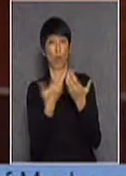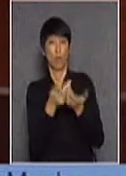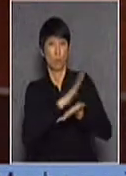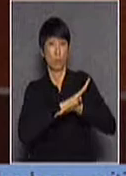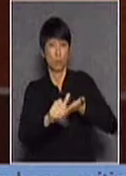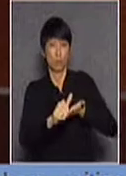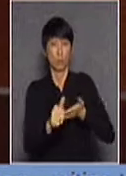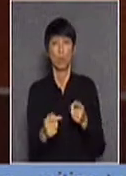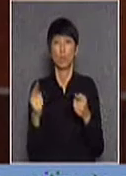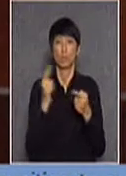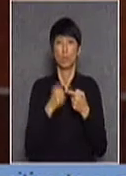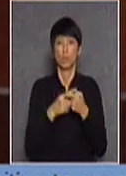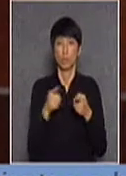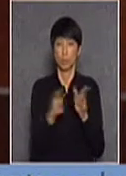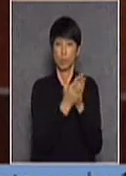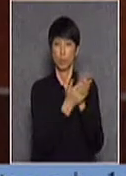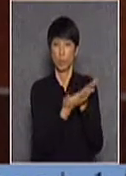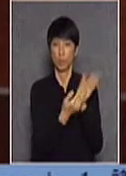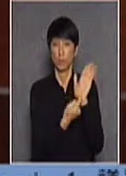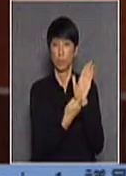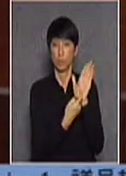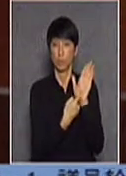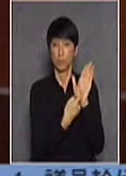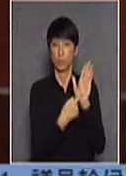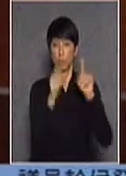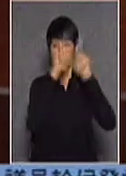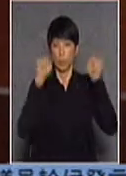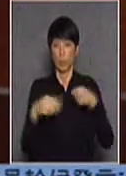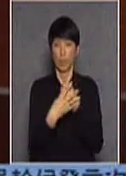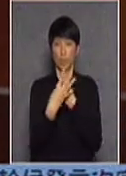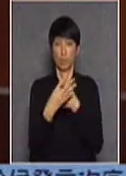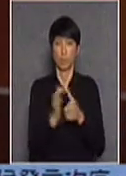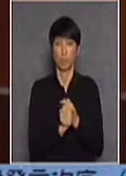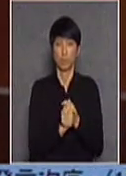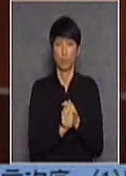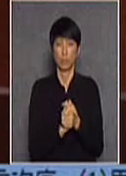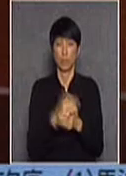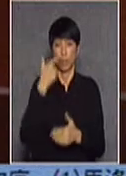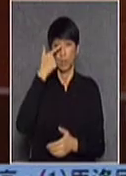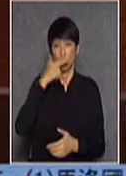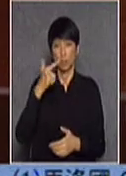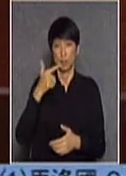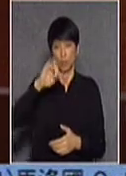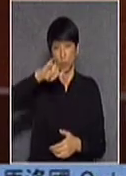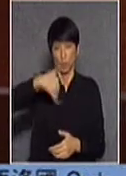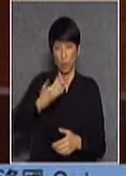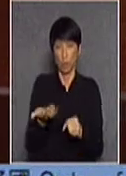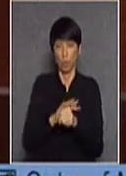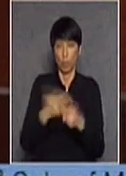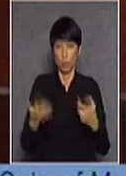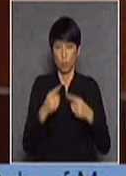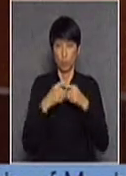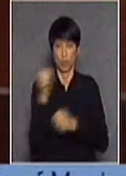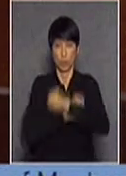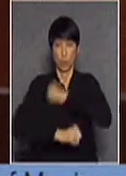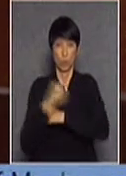簡單嘅數。呢本政策文件嘅第四章，以新來源補充現有人口及勞動